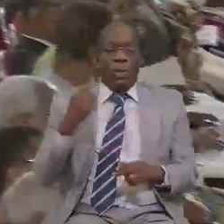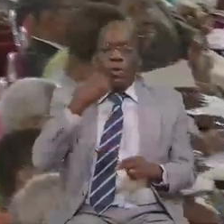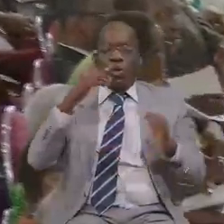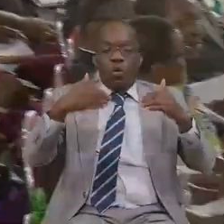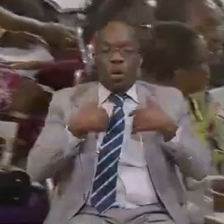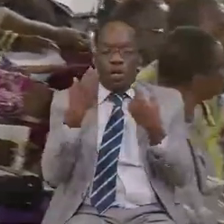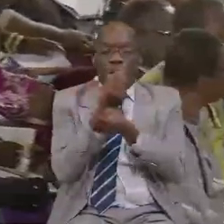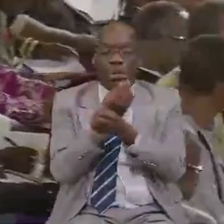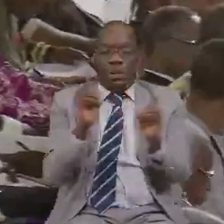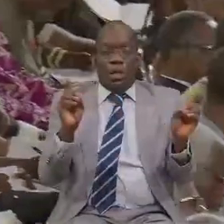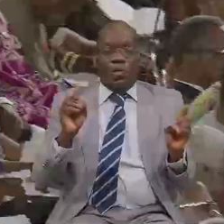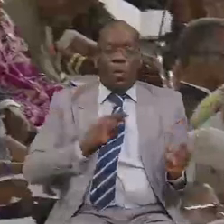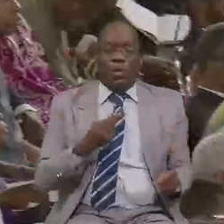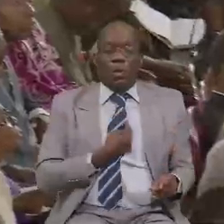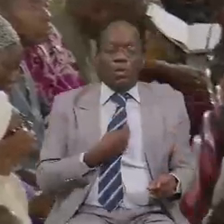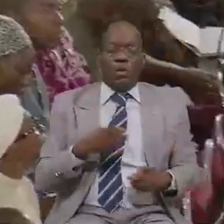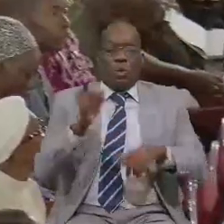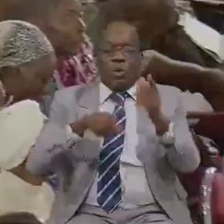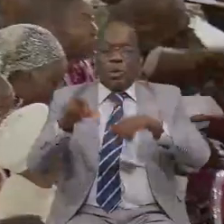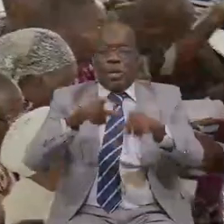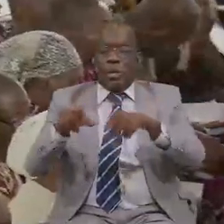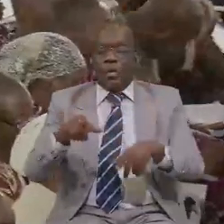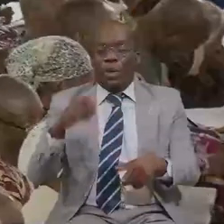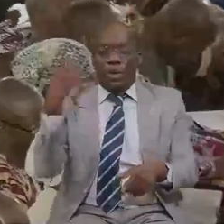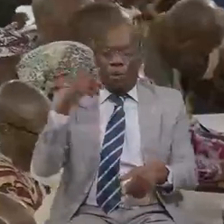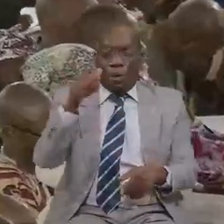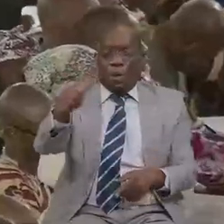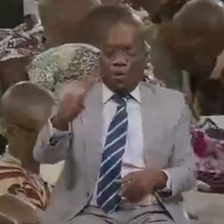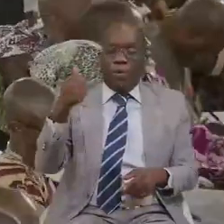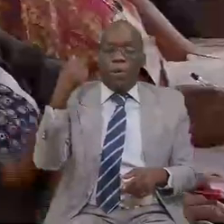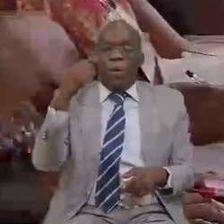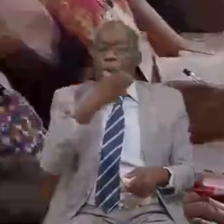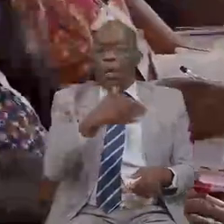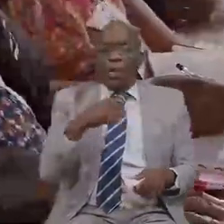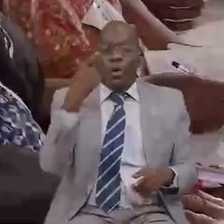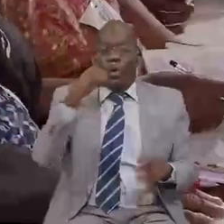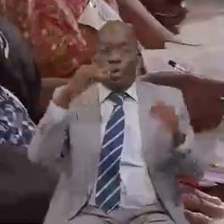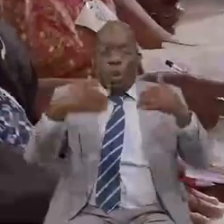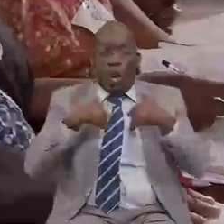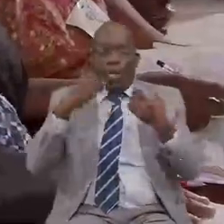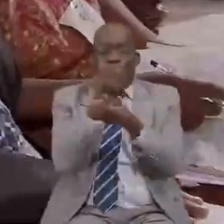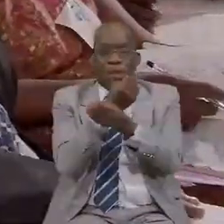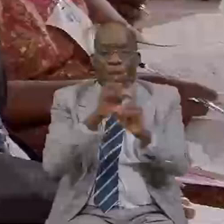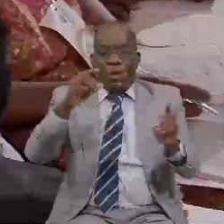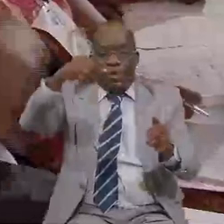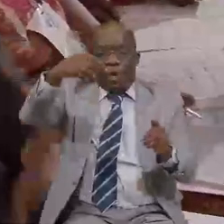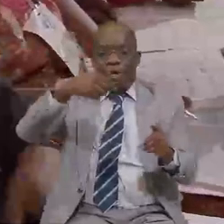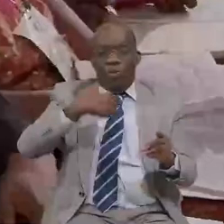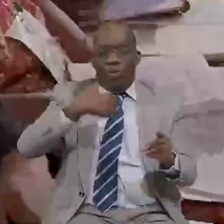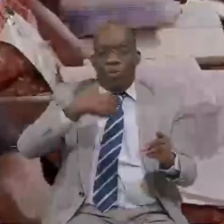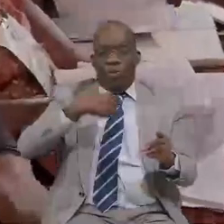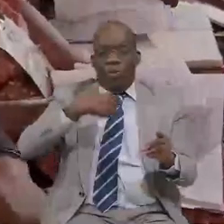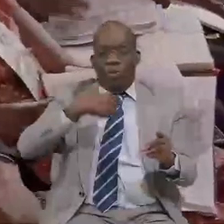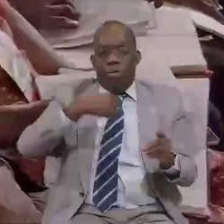Qui nous a délivrés. Je veux rendre ça personnel. Et rendre ça personnel pour toi-même. Qui m'a délivré de la